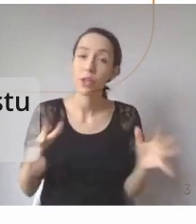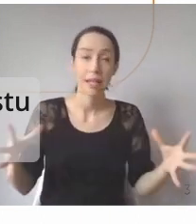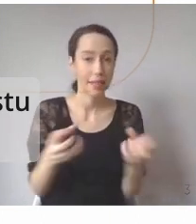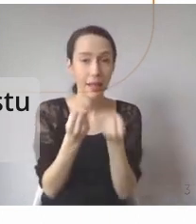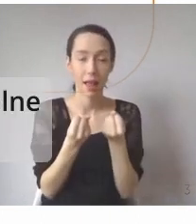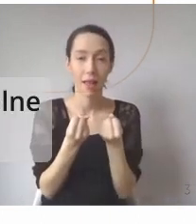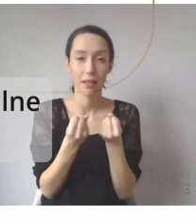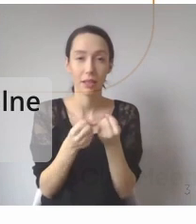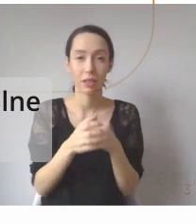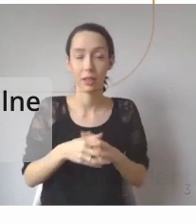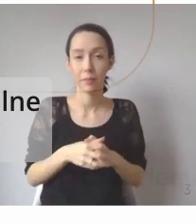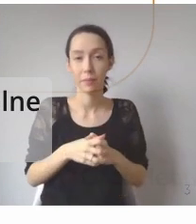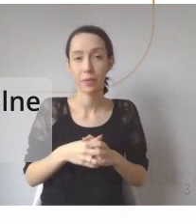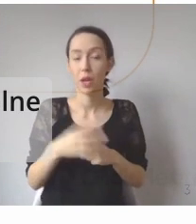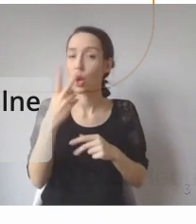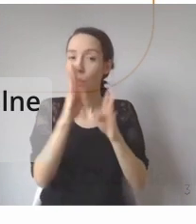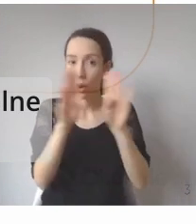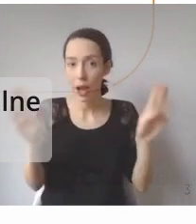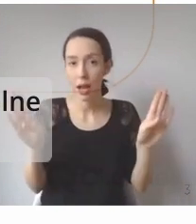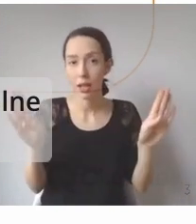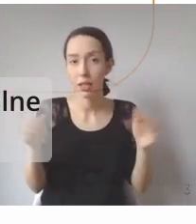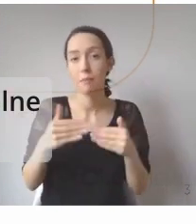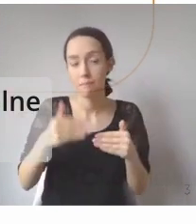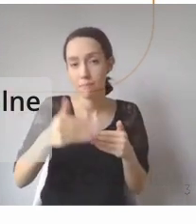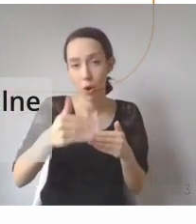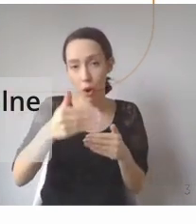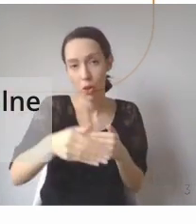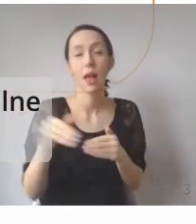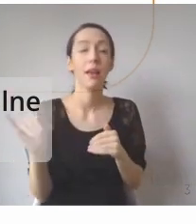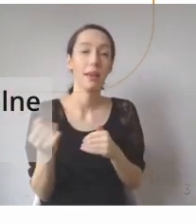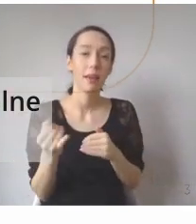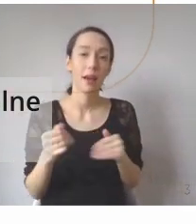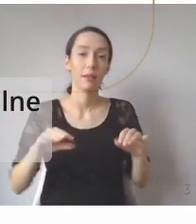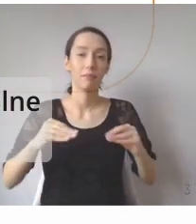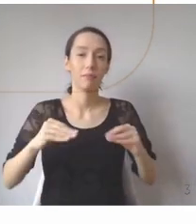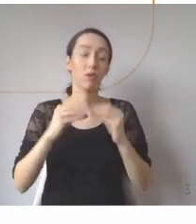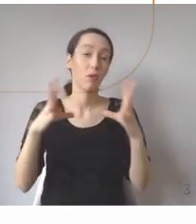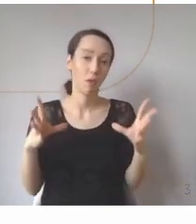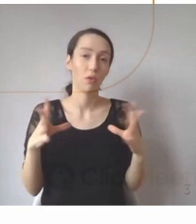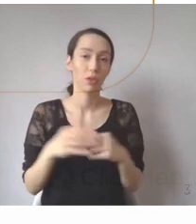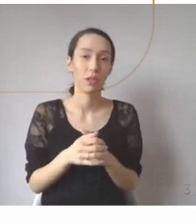znaleźć i po prostu pokażę krok po kroku, jak zbudować poszczególne części.